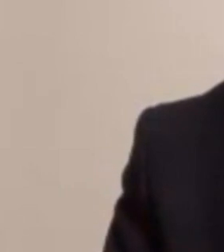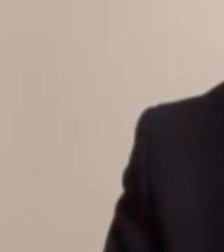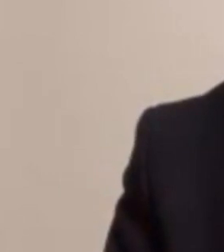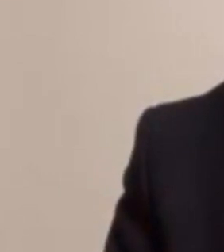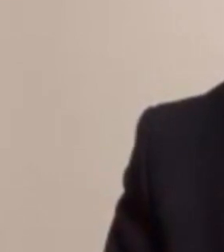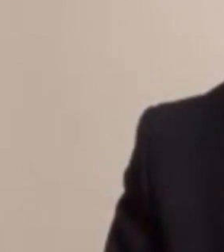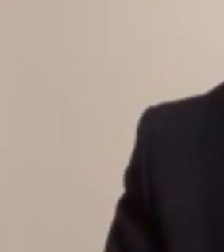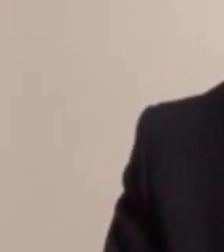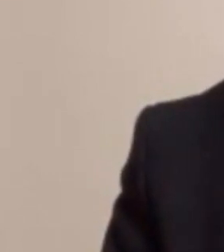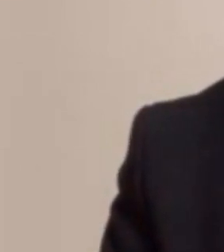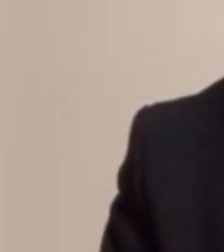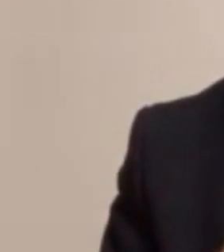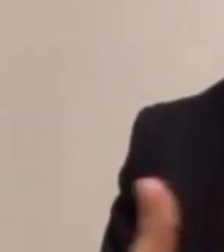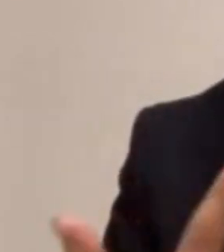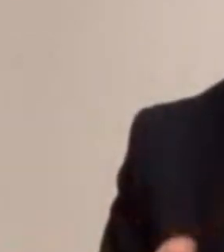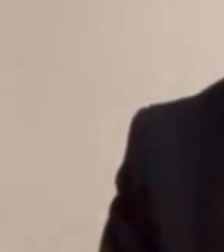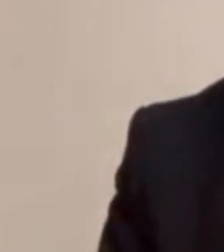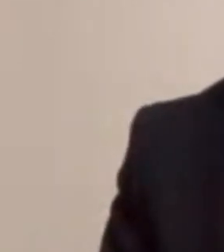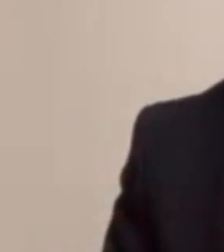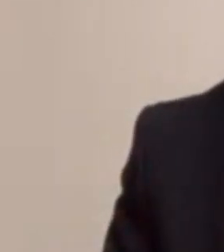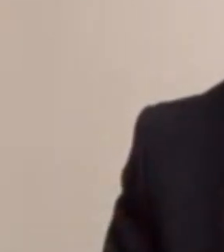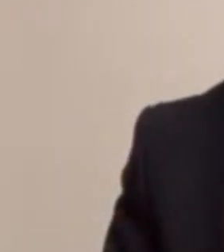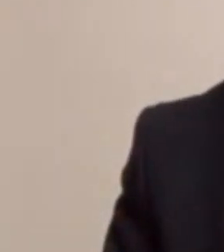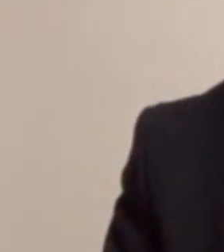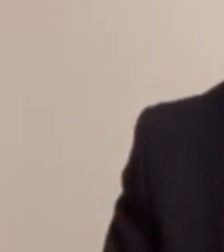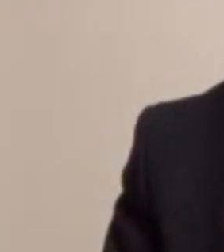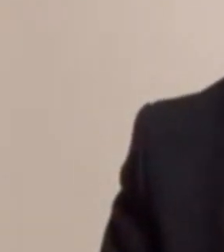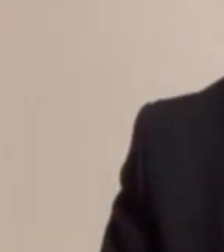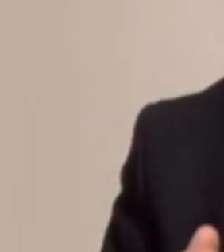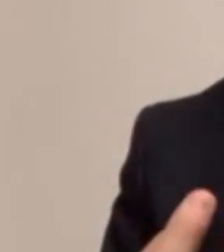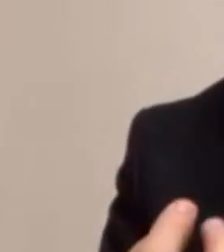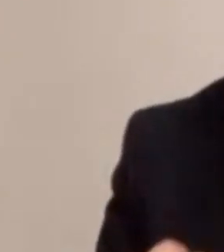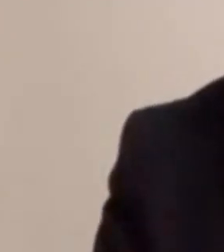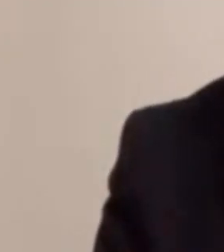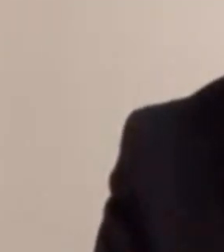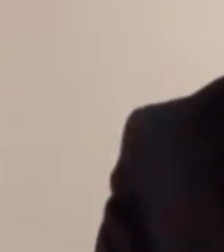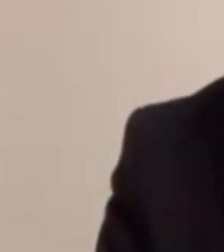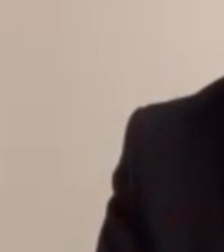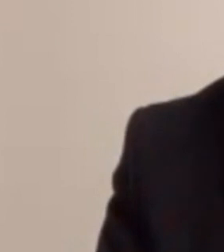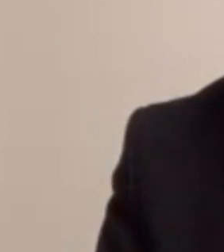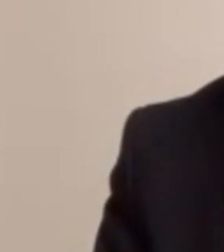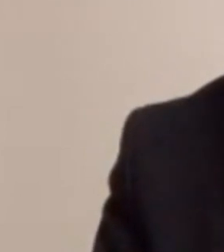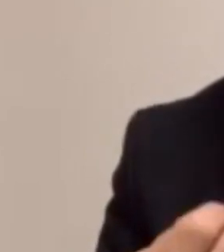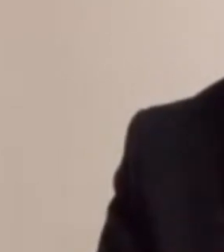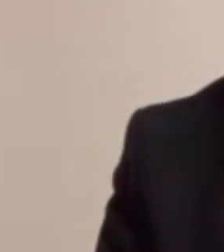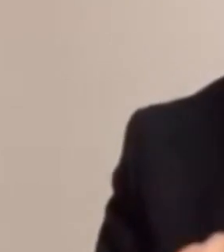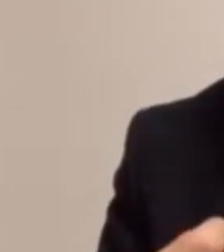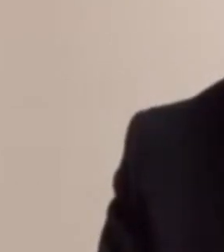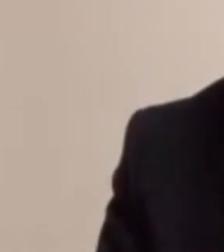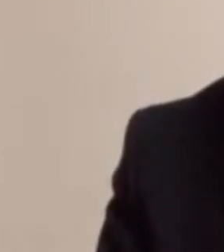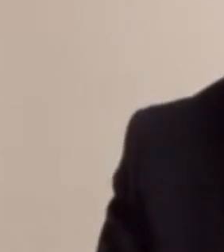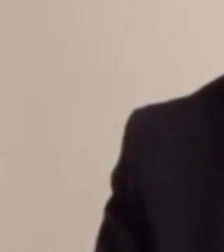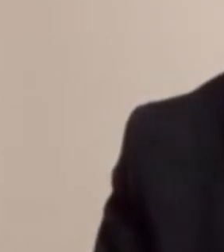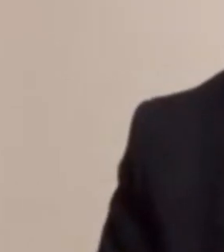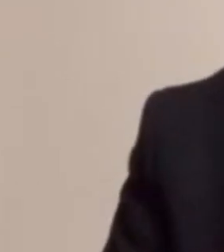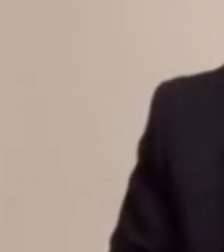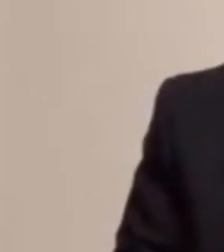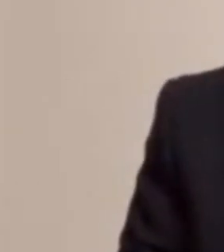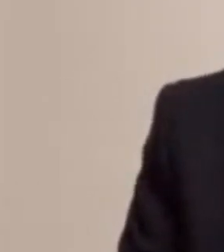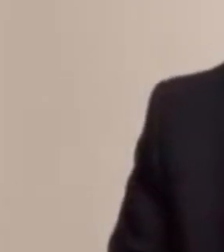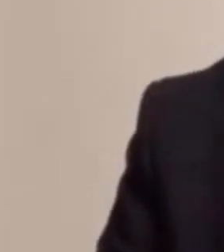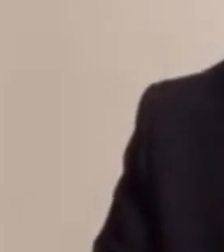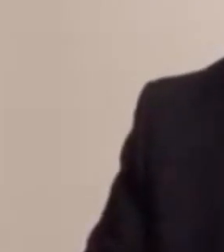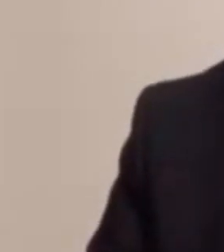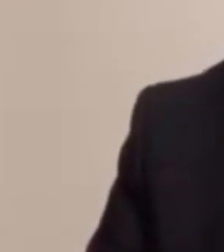على قدر استطاعتنا ونسوي كثير من البرامج والأنشطة، لكن هذه تبقى محدودة. حلمي الكبير هو أن